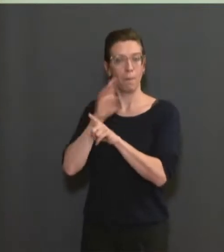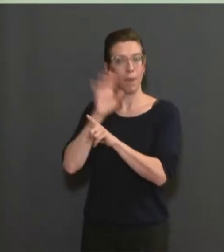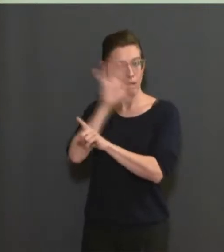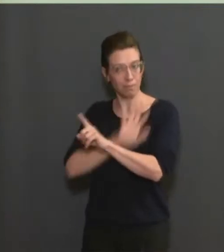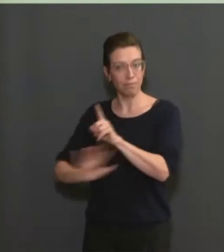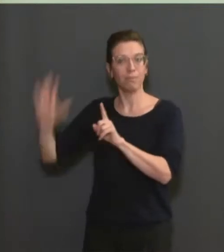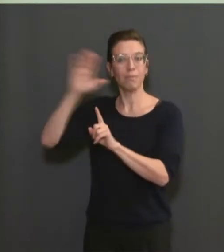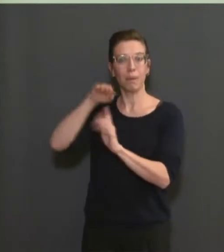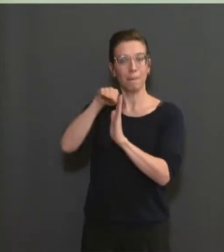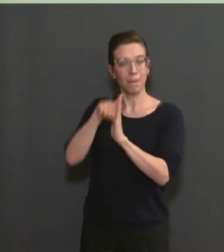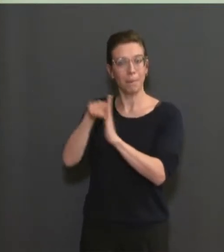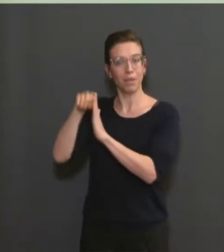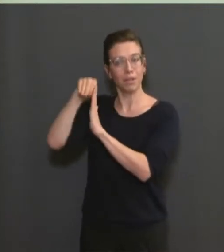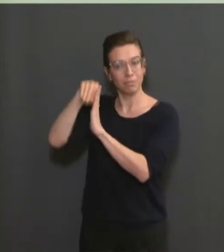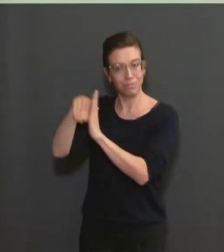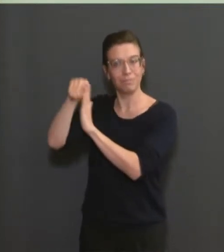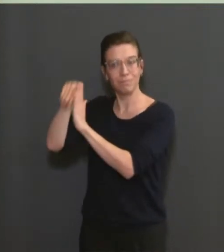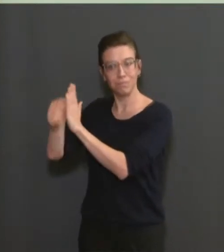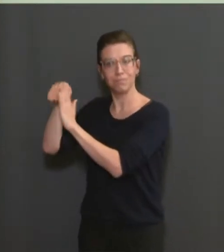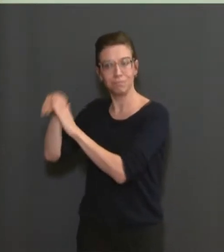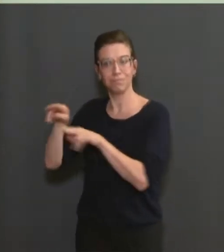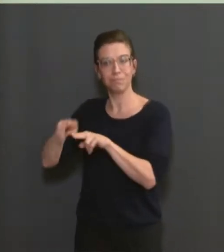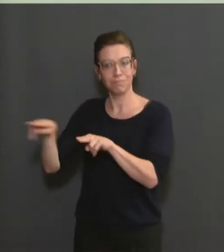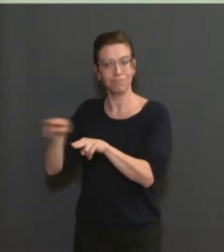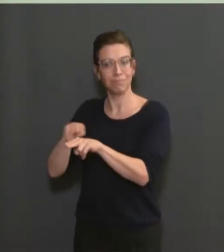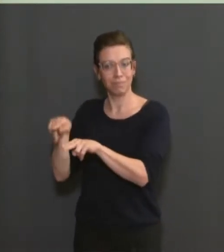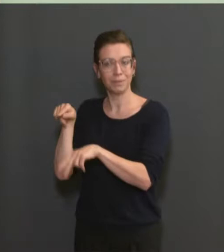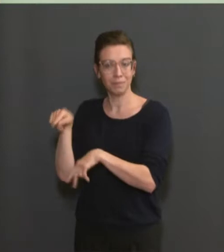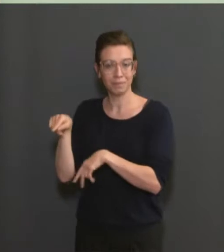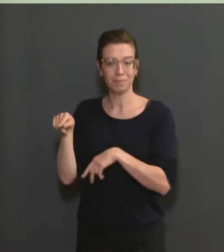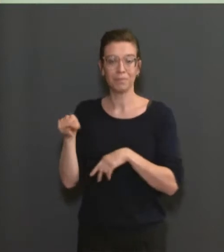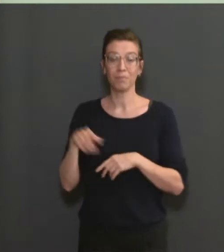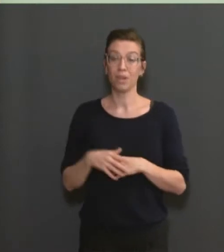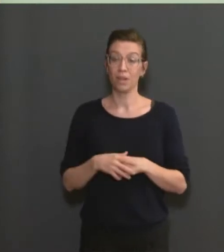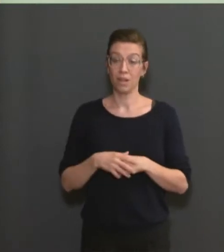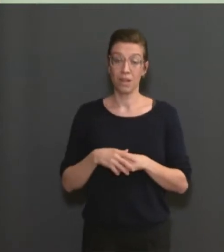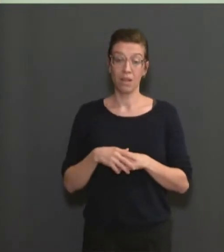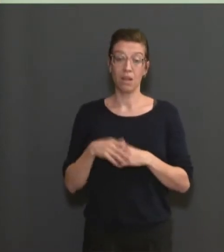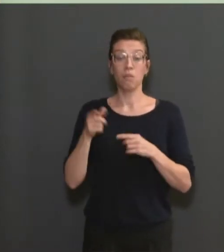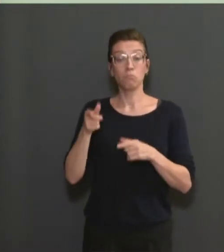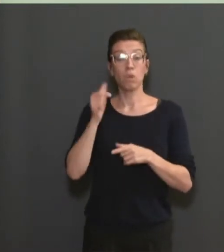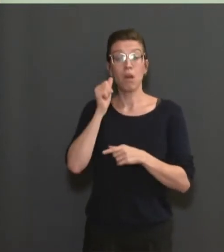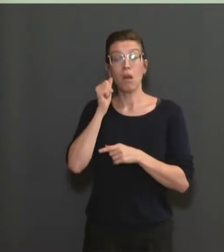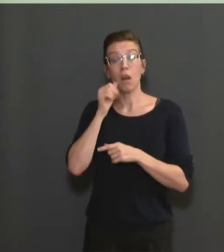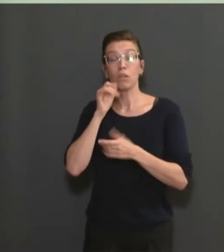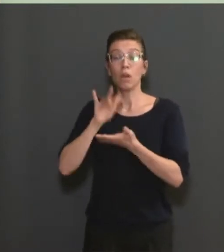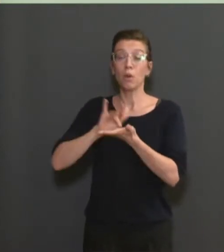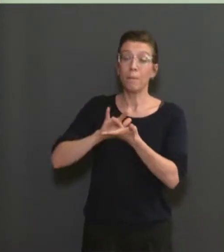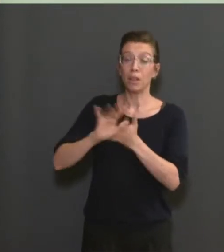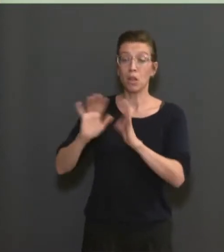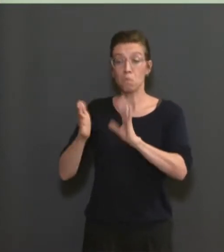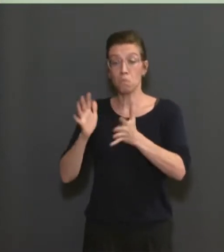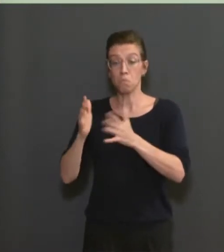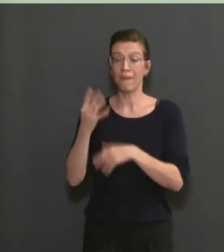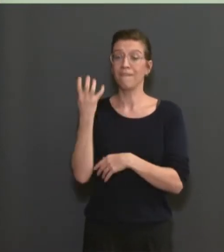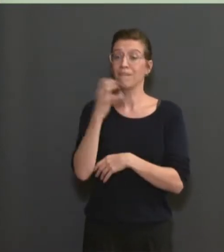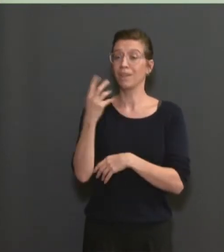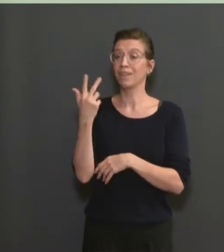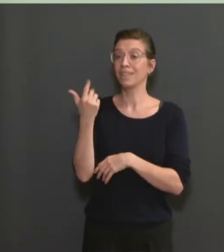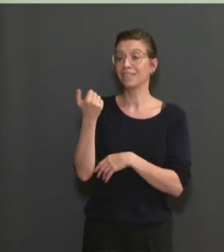werden er de afgelopen week 463 nieuwe patiënten opgenomen met COVID. Dat is een daling